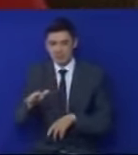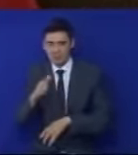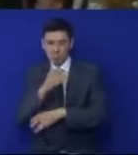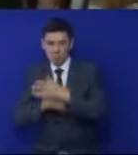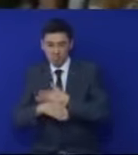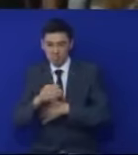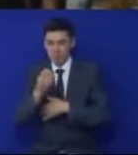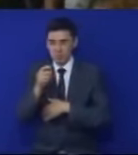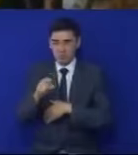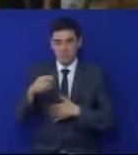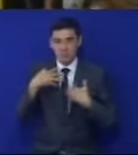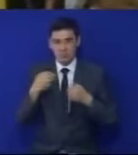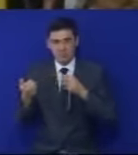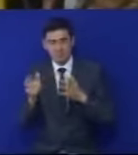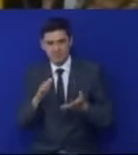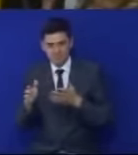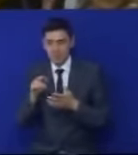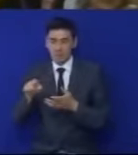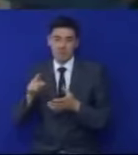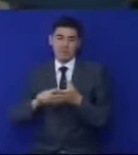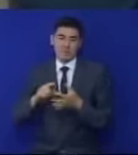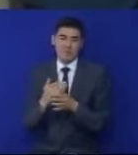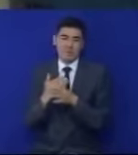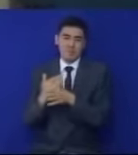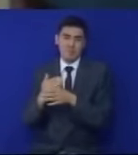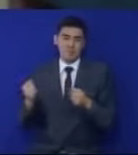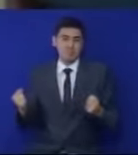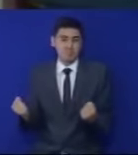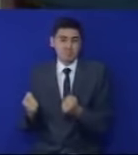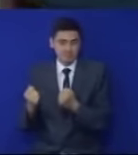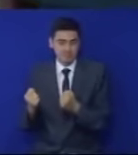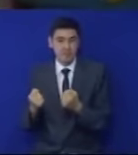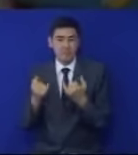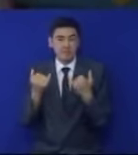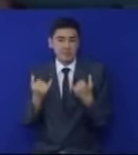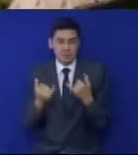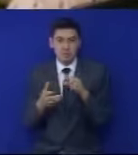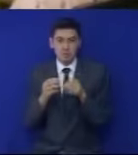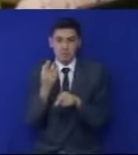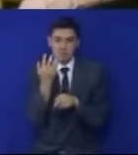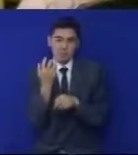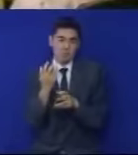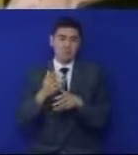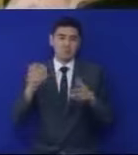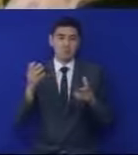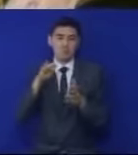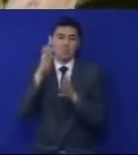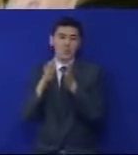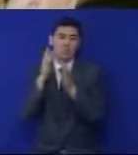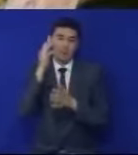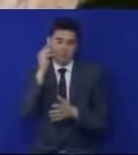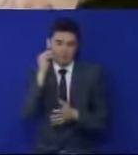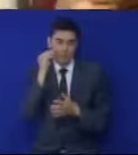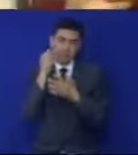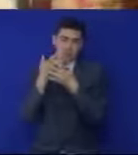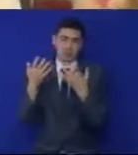әлеуметтік медициналық көмек беруге бағытталған. Ұйымның тікелей атсалысуымен бүгінге дейін өңірімізден 500-дей жеткіншек Алматы қаласындағы